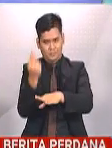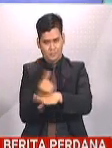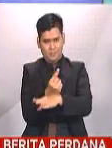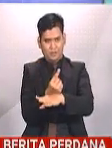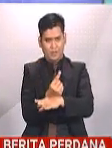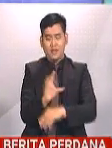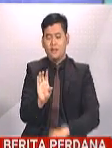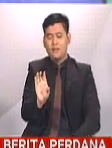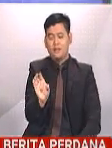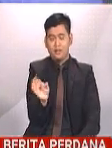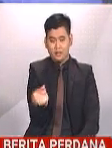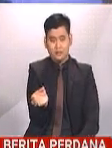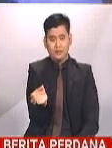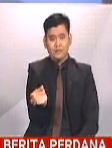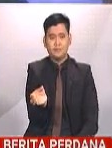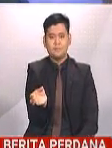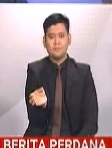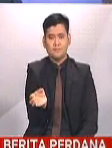Radio juga ada